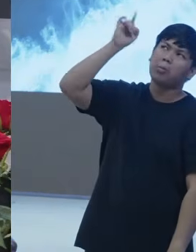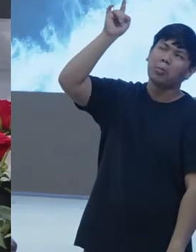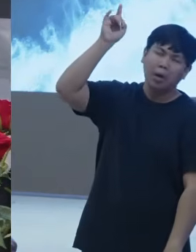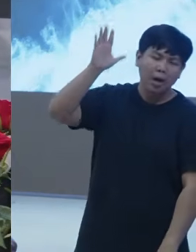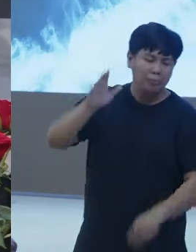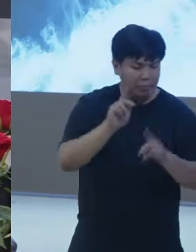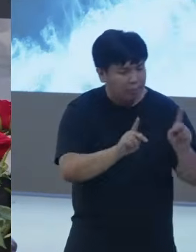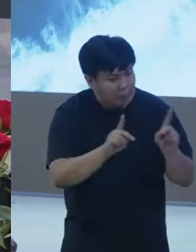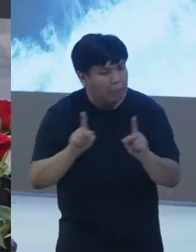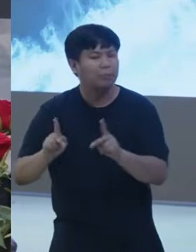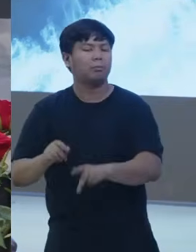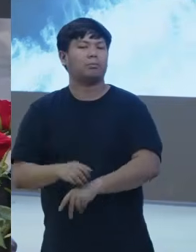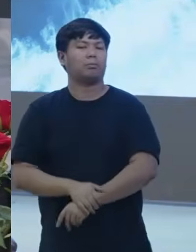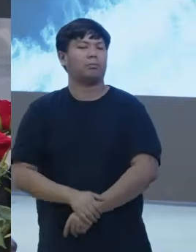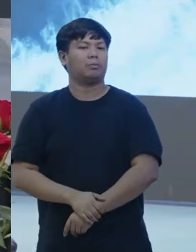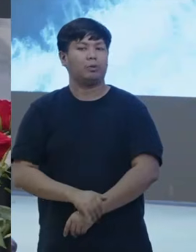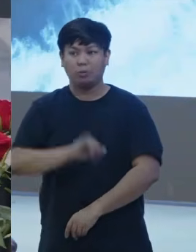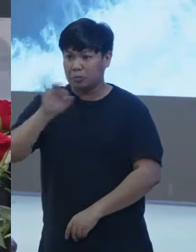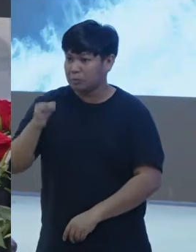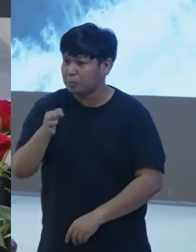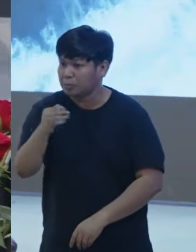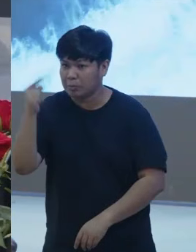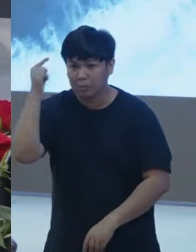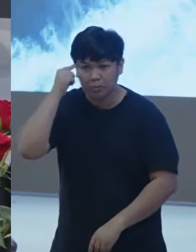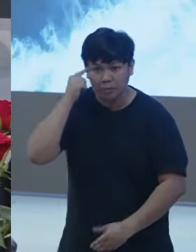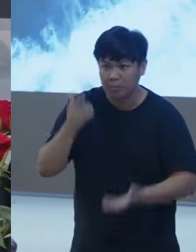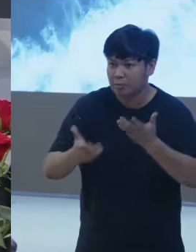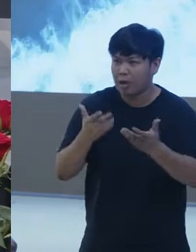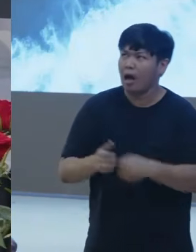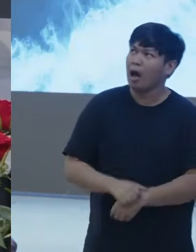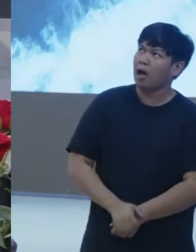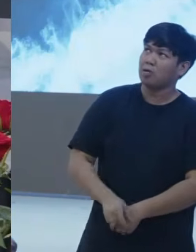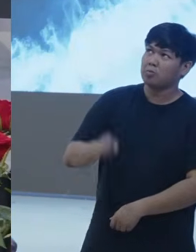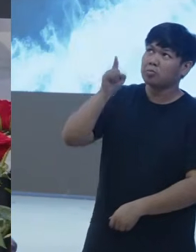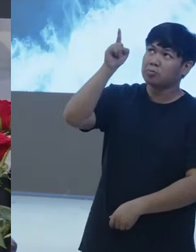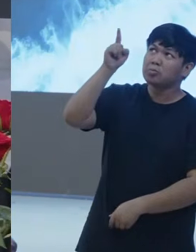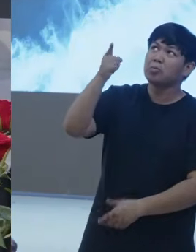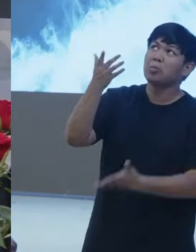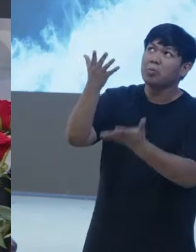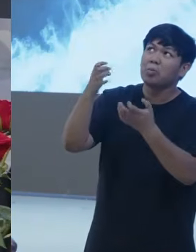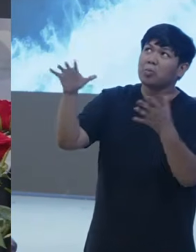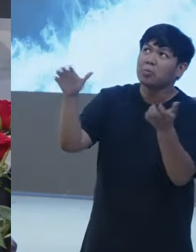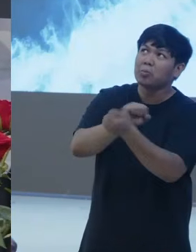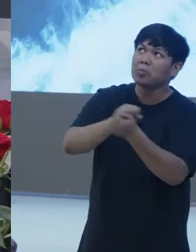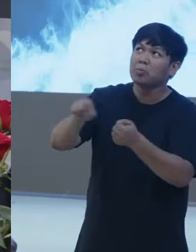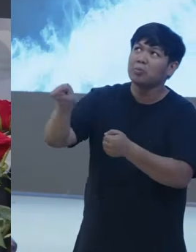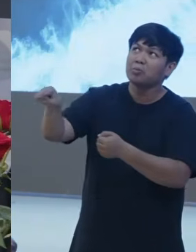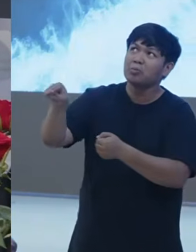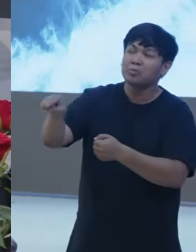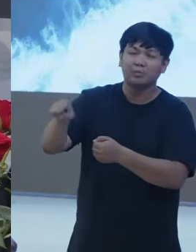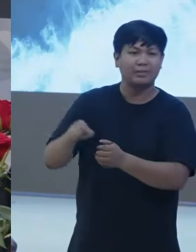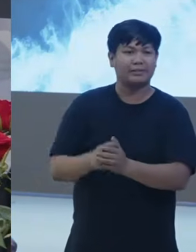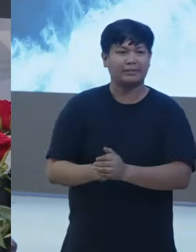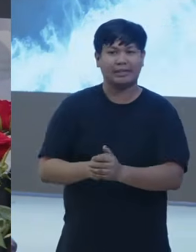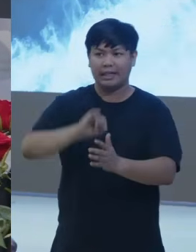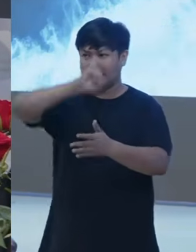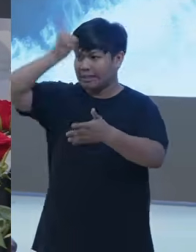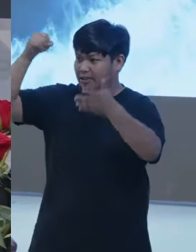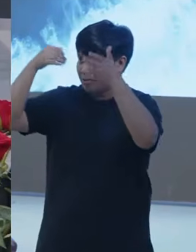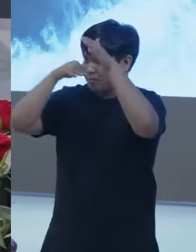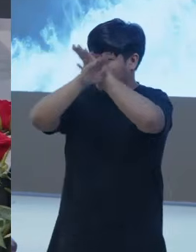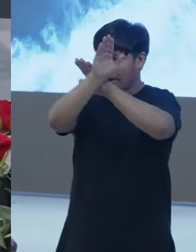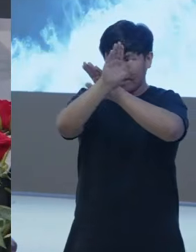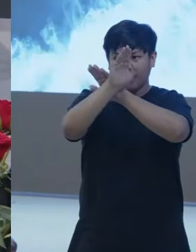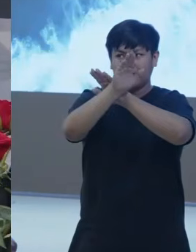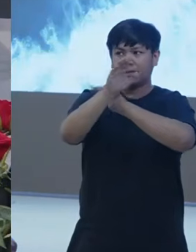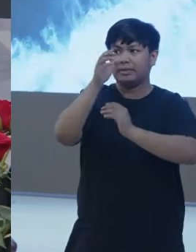Alam niya siguro, naalala niya siguro, yung sinabi ni Prophet Jeremiah sa chapter